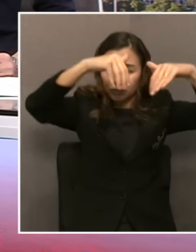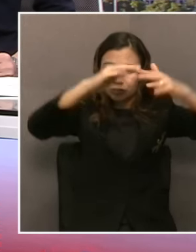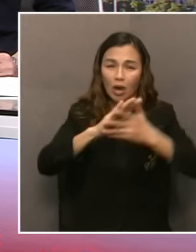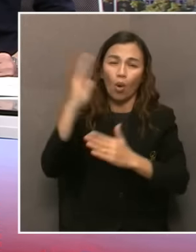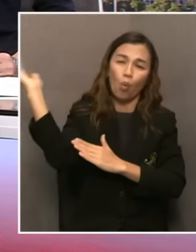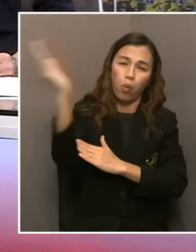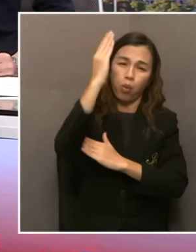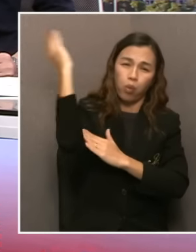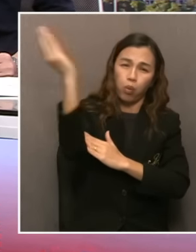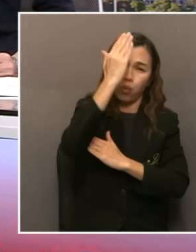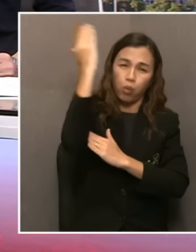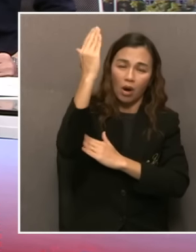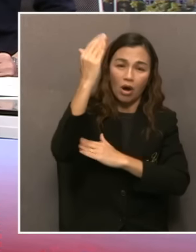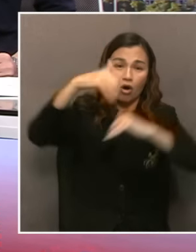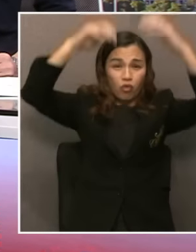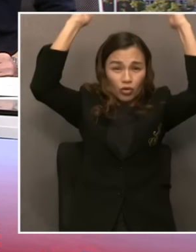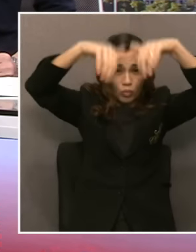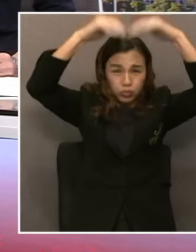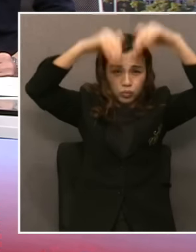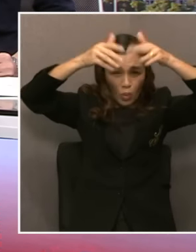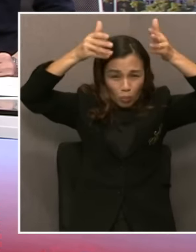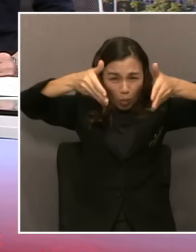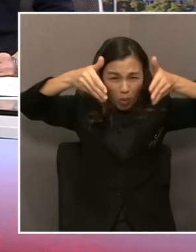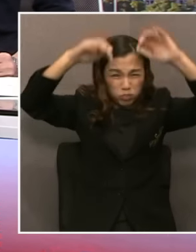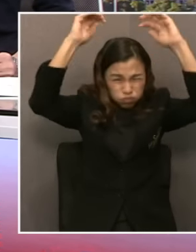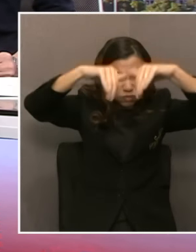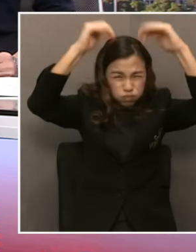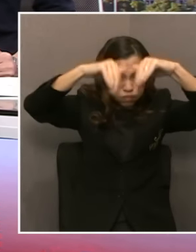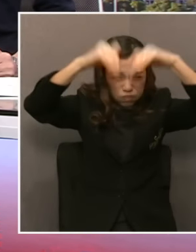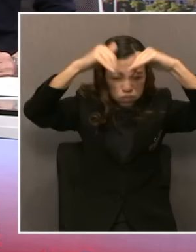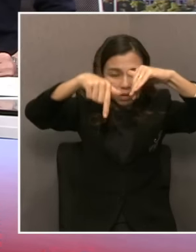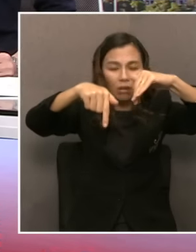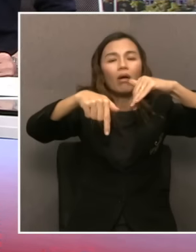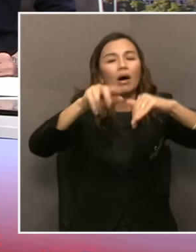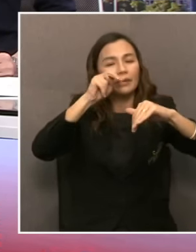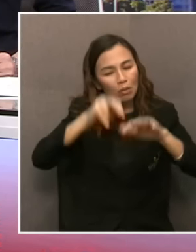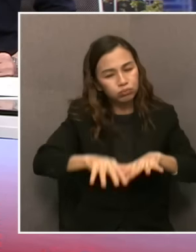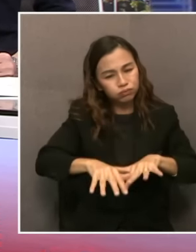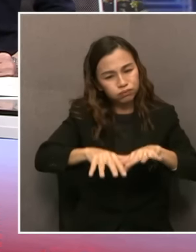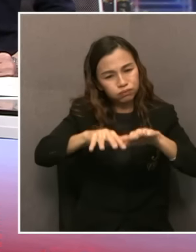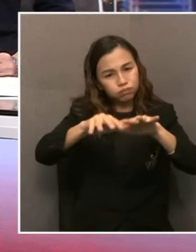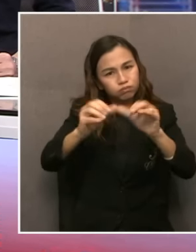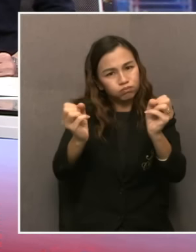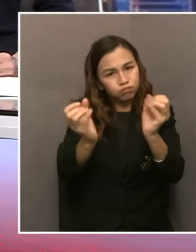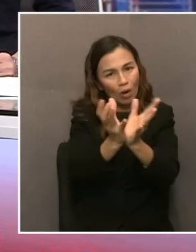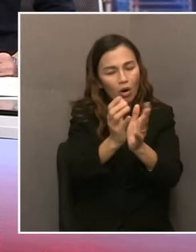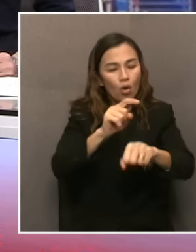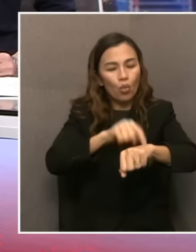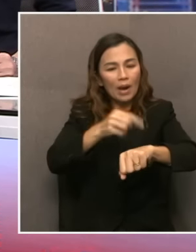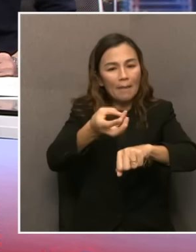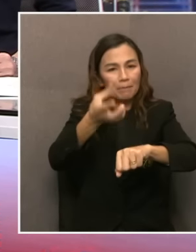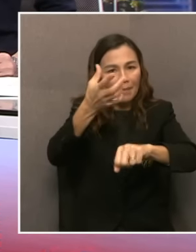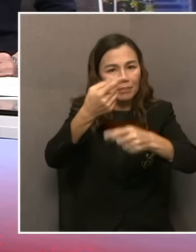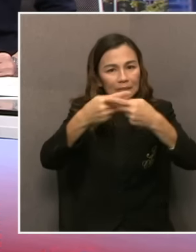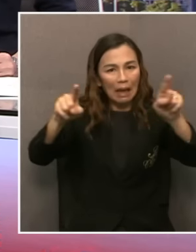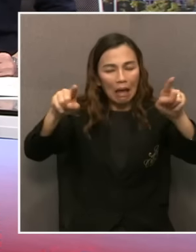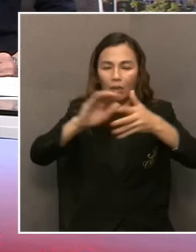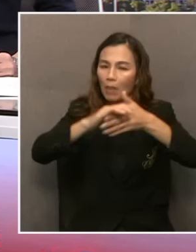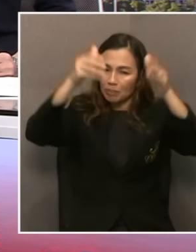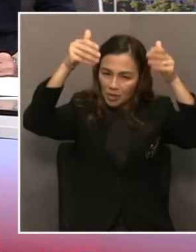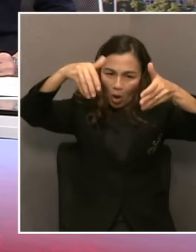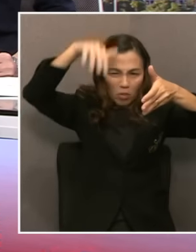าrain bombนะคะที่เกิดขึ้นในหลายพื้นที่แล้วก็สร้างความเสียหายเป็นจำนวนมากเพราะว่าฝนตกในช่วงเวลาสั้นๆนะคะแต่ว่าทำให้หล